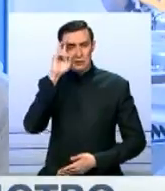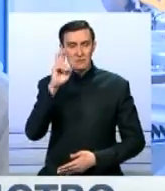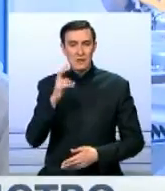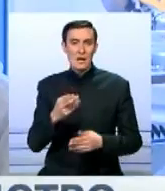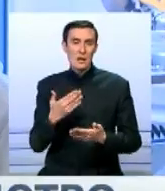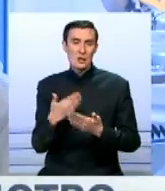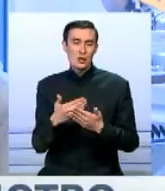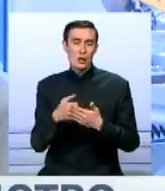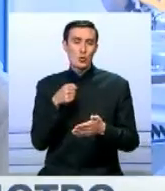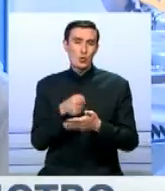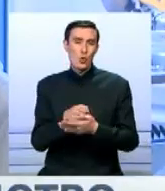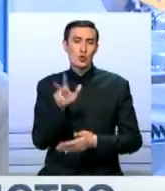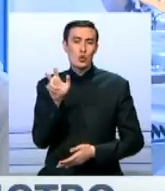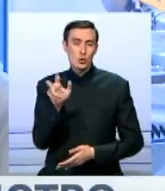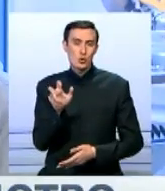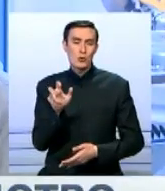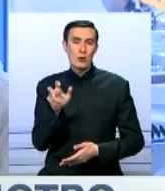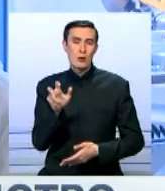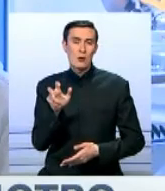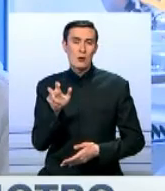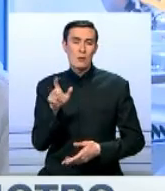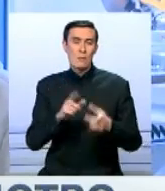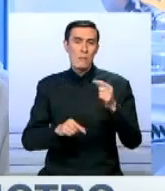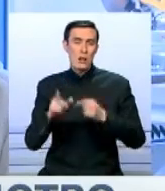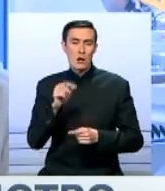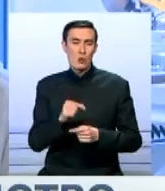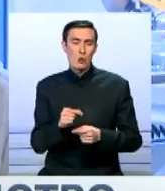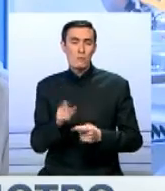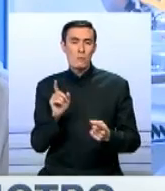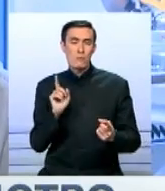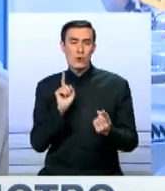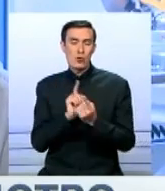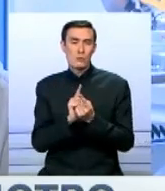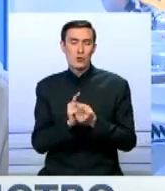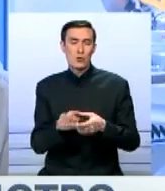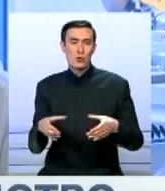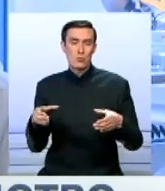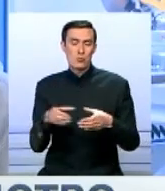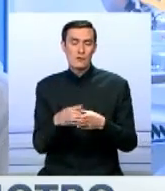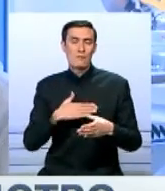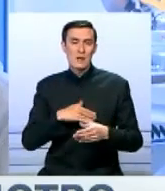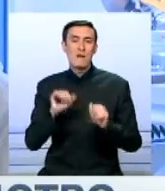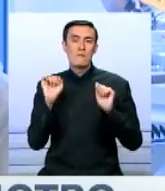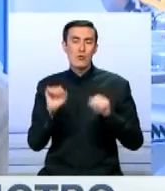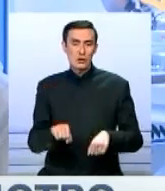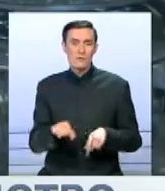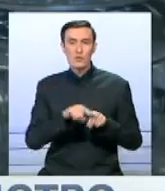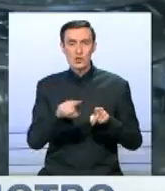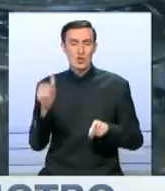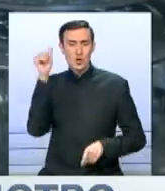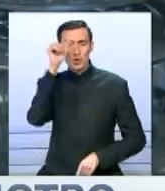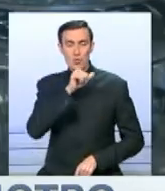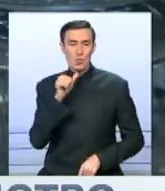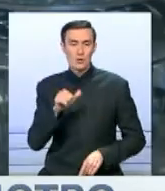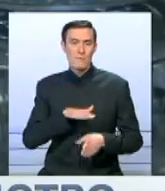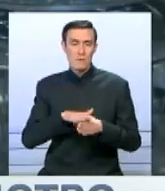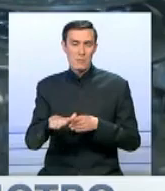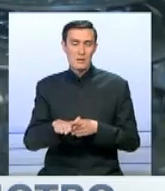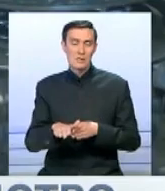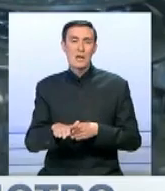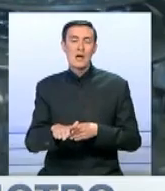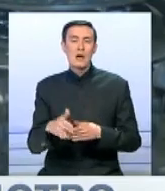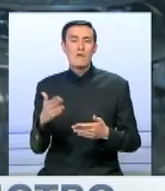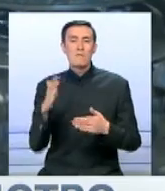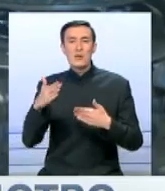там до 300 молокоприемных пунктов нужно было изготовить за один год. Мы в состоянии осилить этот проект. В ближайшее время предприятие